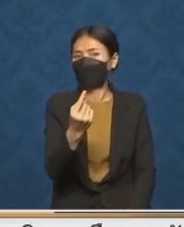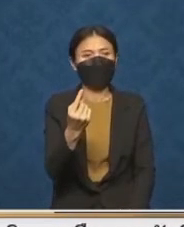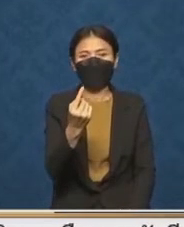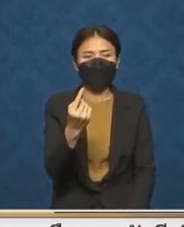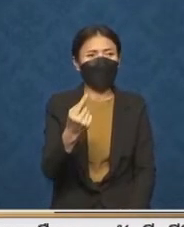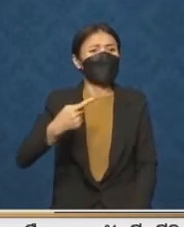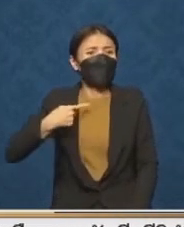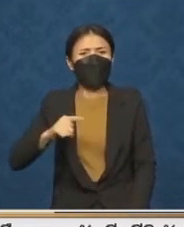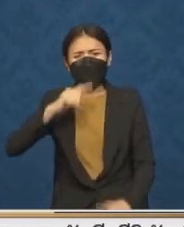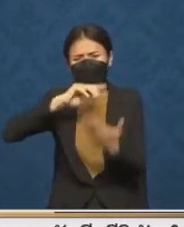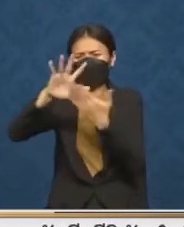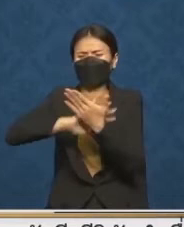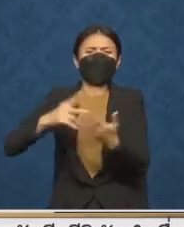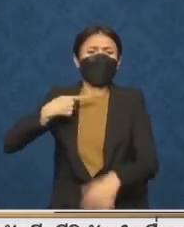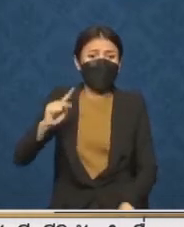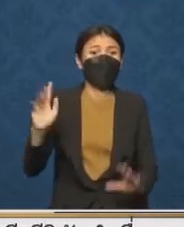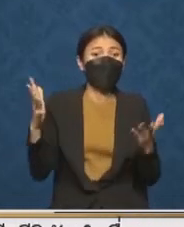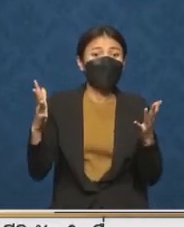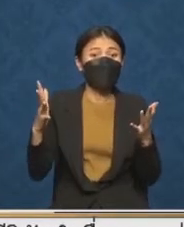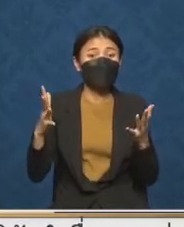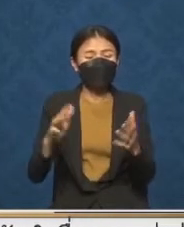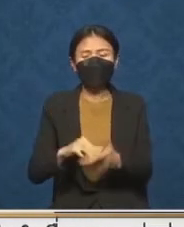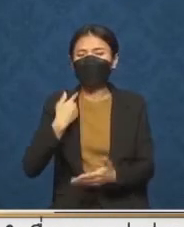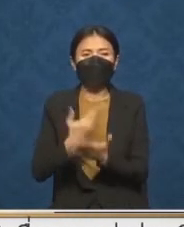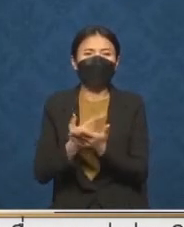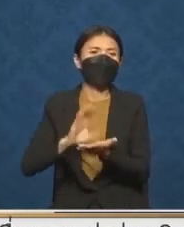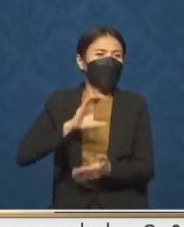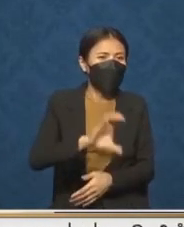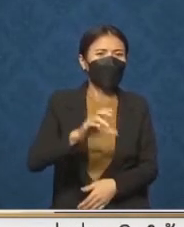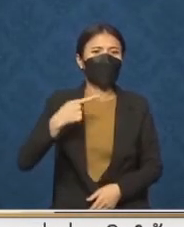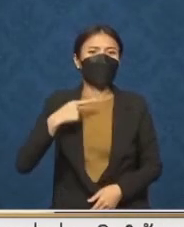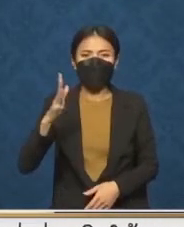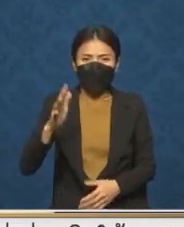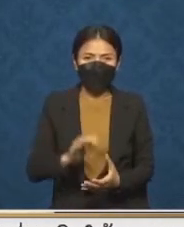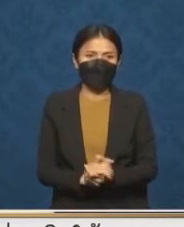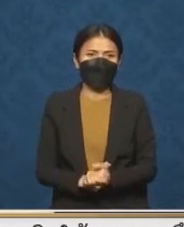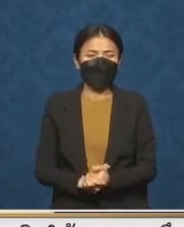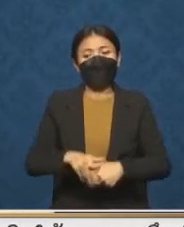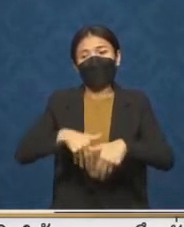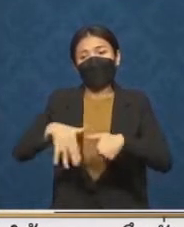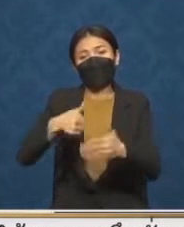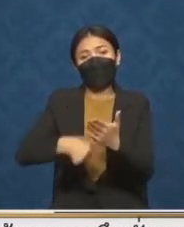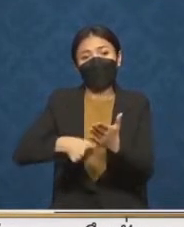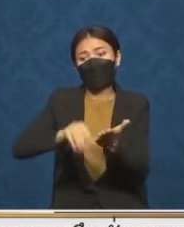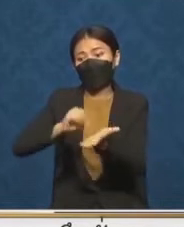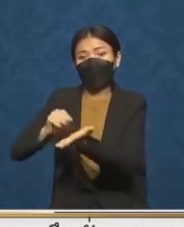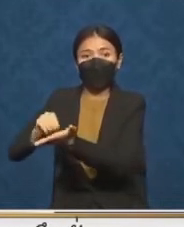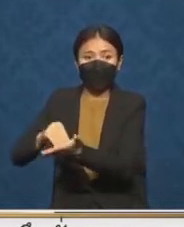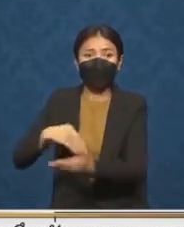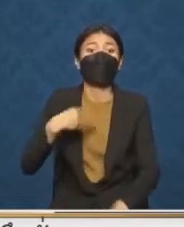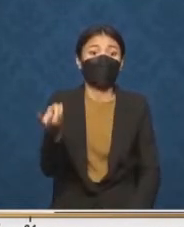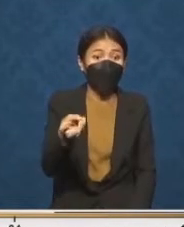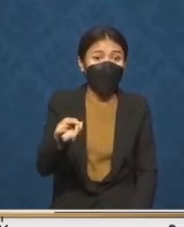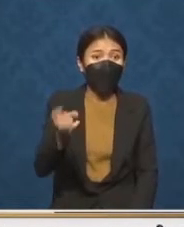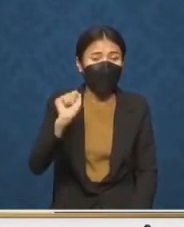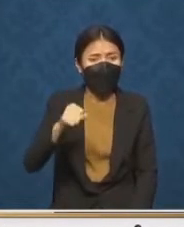โยชน์อะไรให้กับประเทศทั้งยังเป็นการสิ้นเปลืองงบประมาณภาษีที่เก็บได้จากพวกเขาก็จะลดลงเนื่องจาก